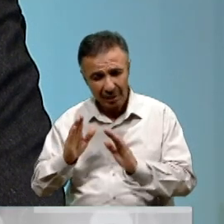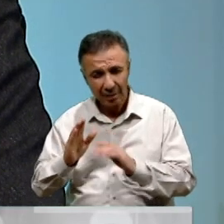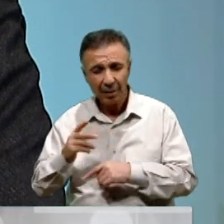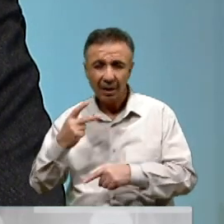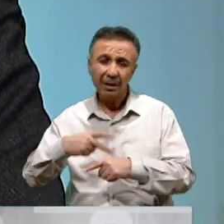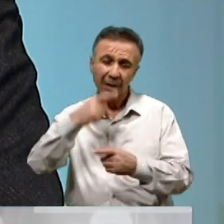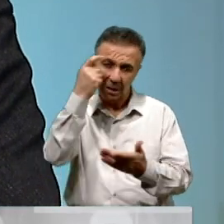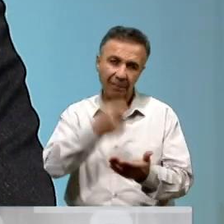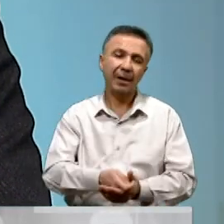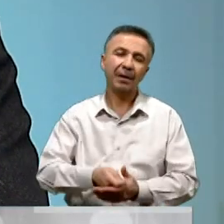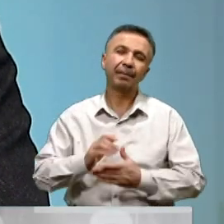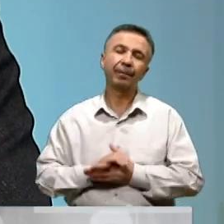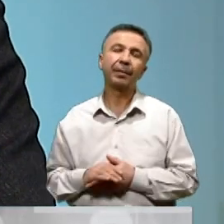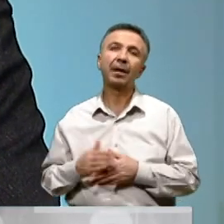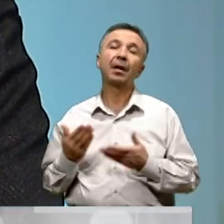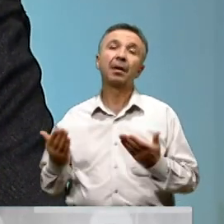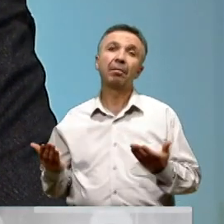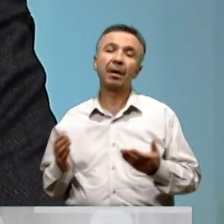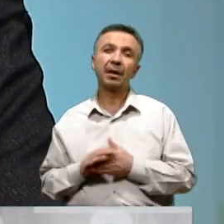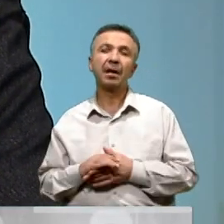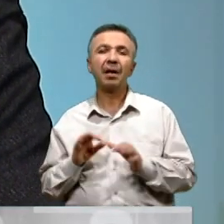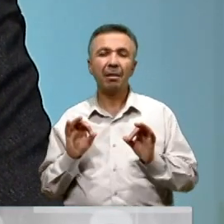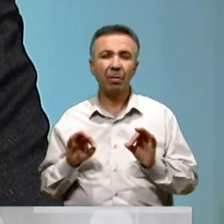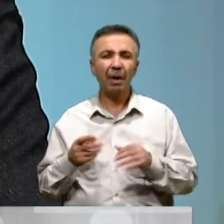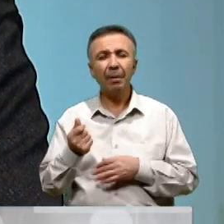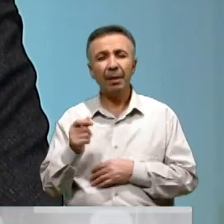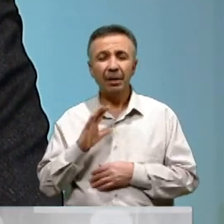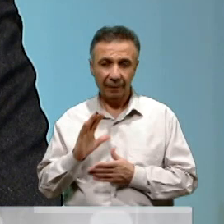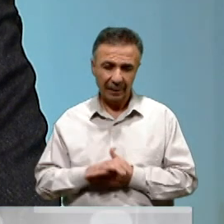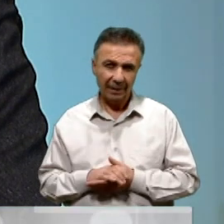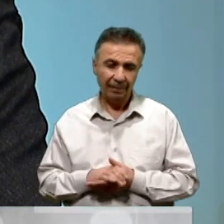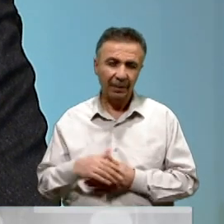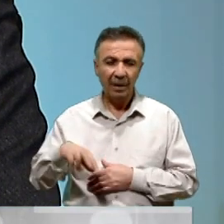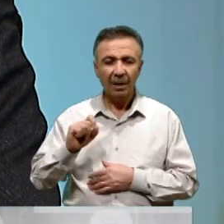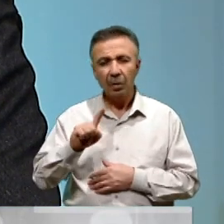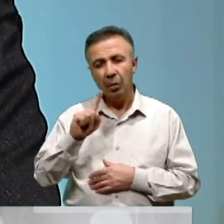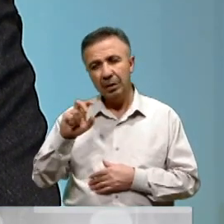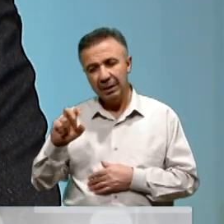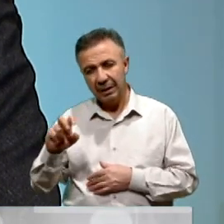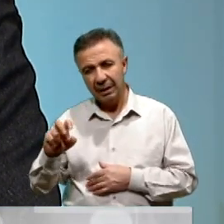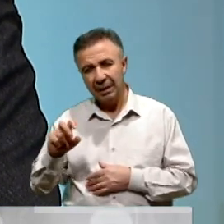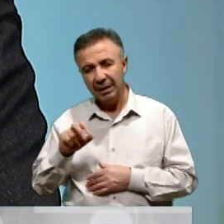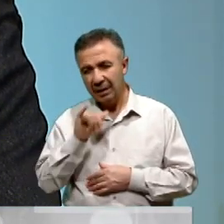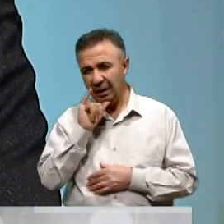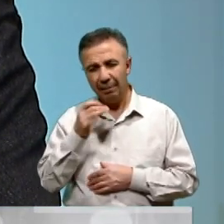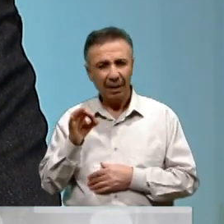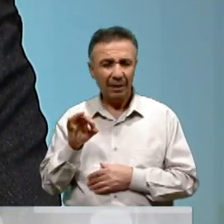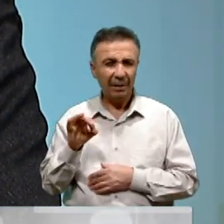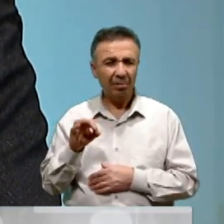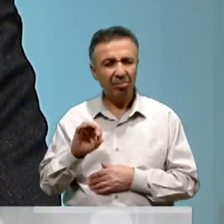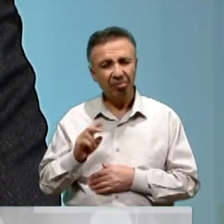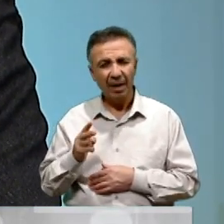zekat verir. Peki böyle bir parası var, 80.18 gram altın